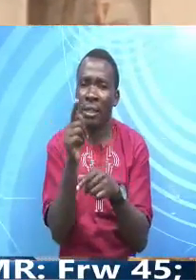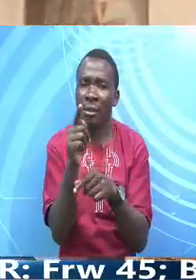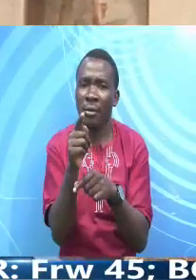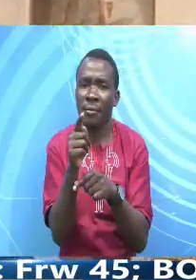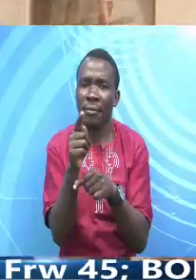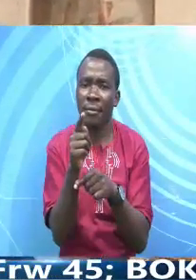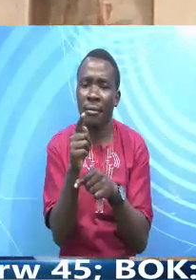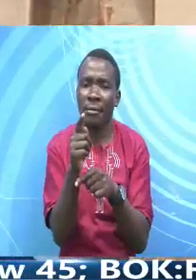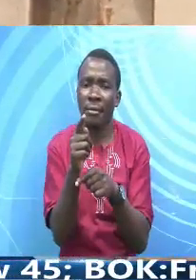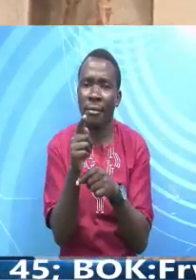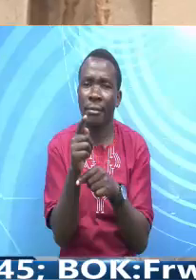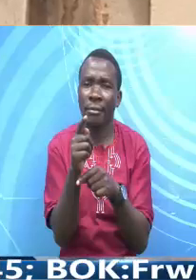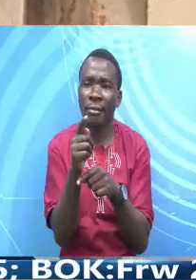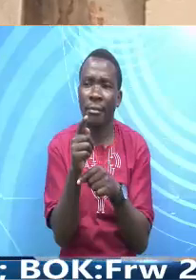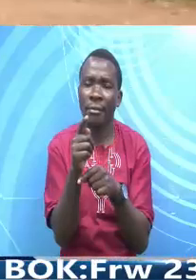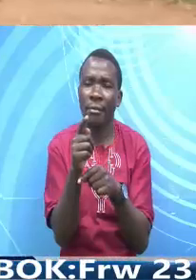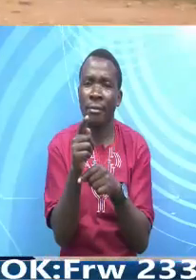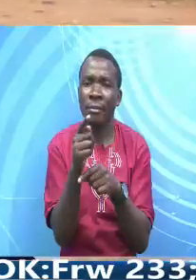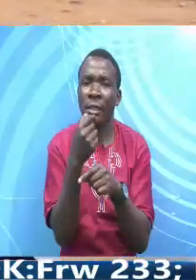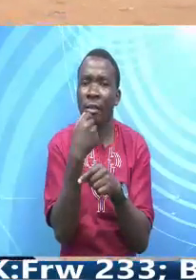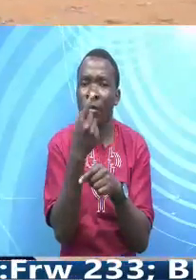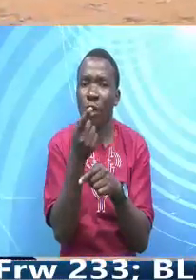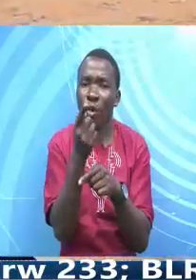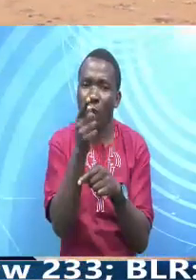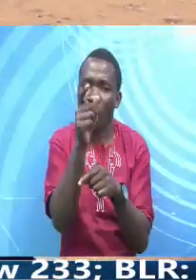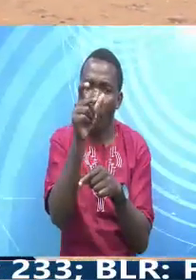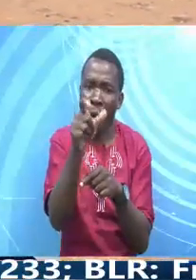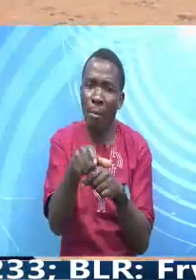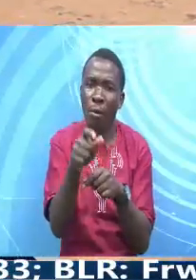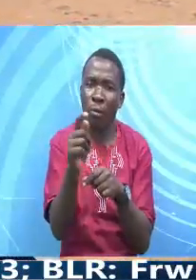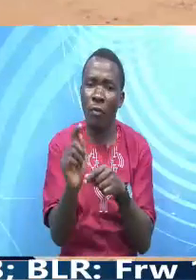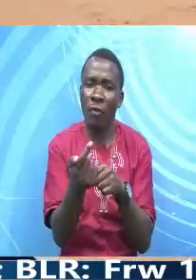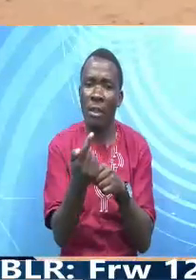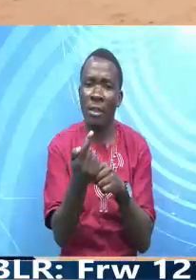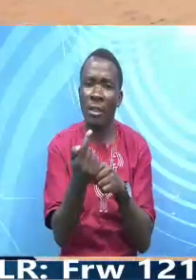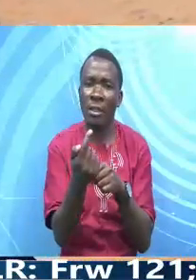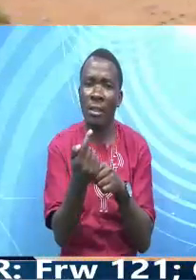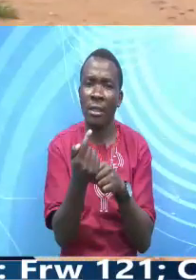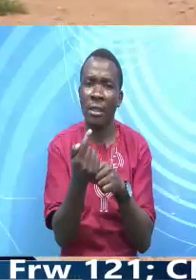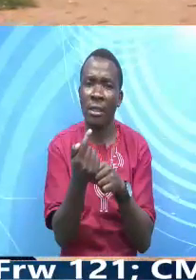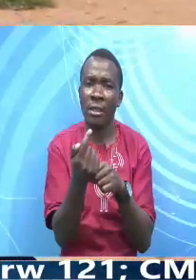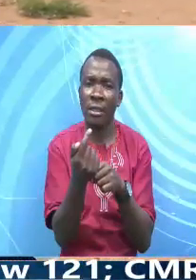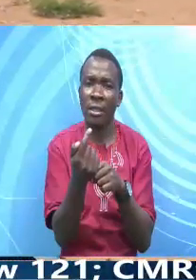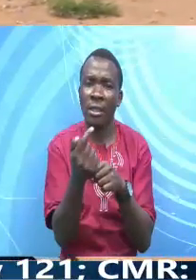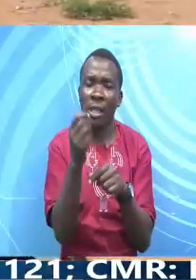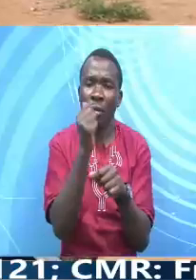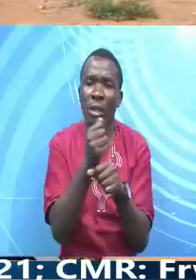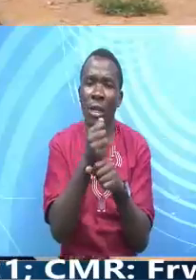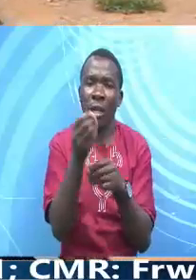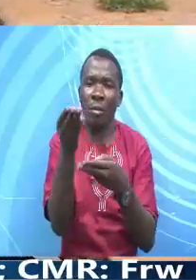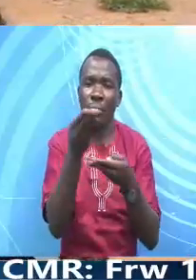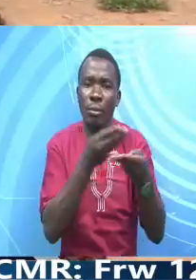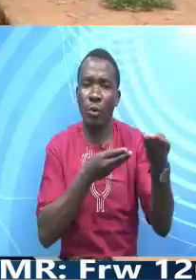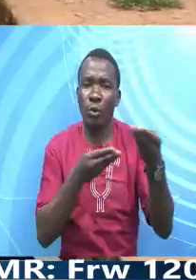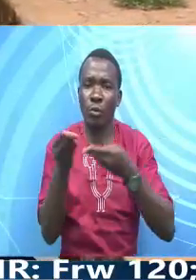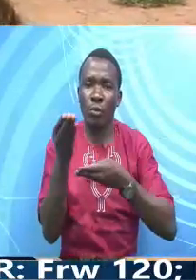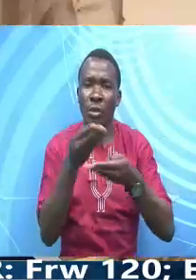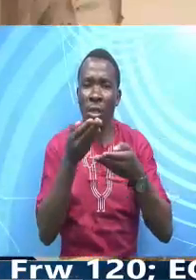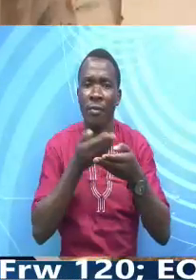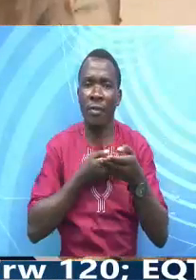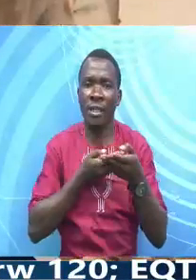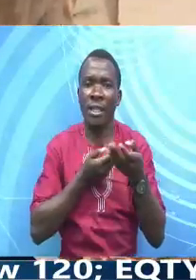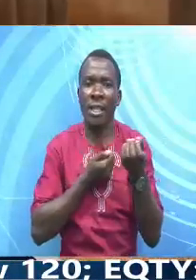bwarahageze. Ni wa muntu bwa mbere yakoraga ubucuruzi afite imodoka na